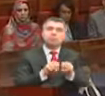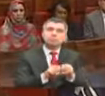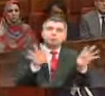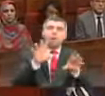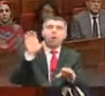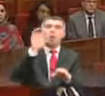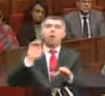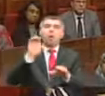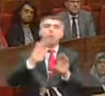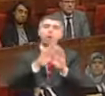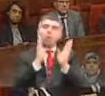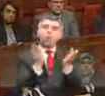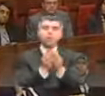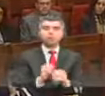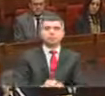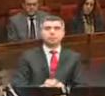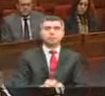الساعة.